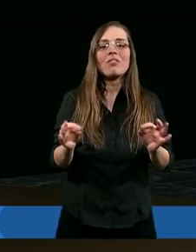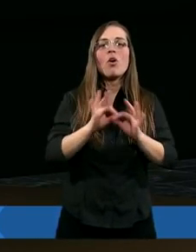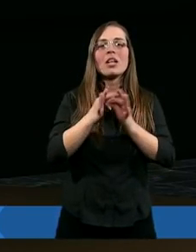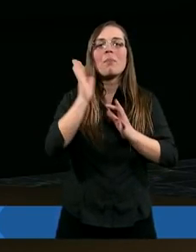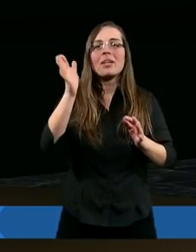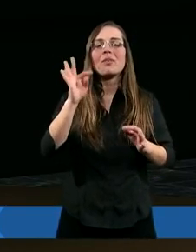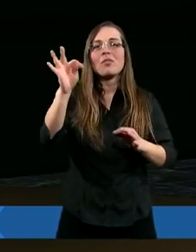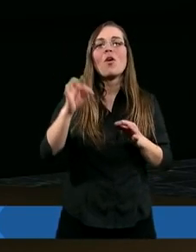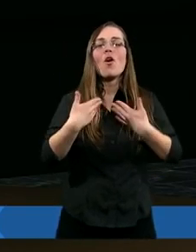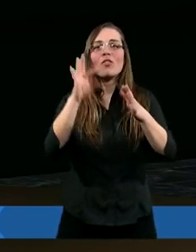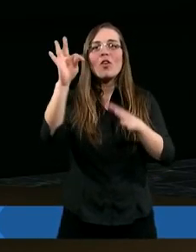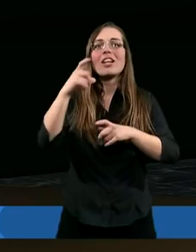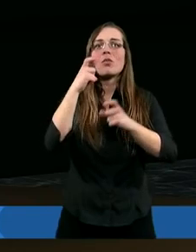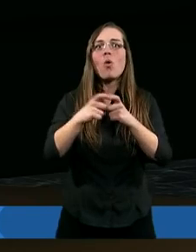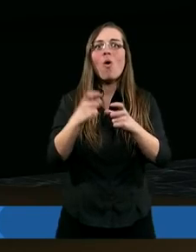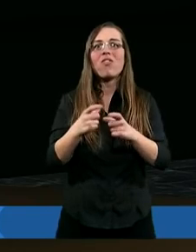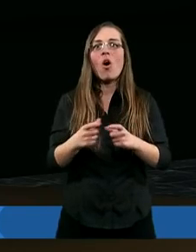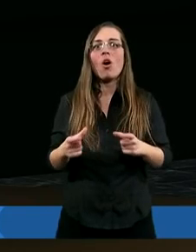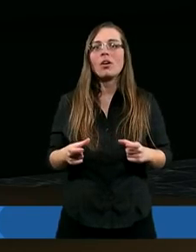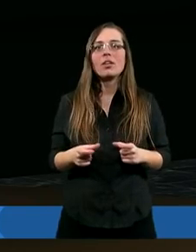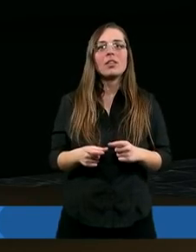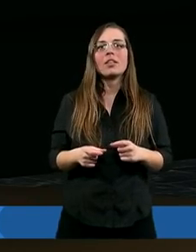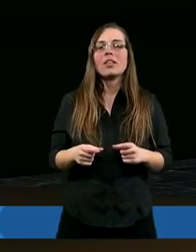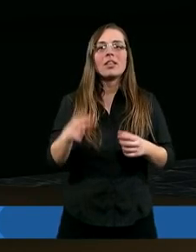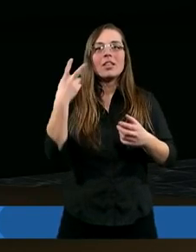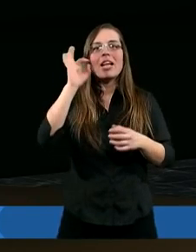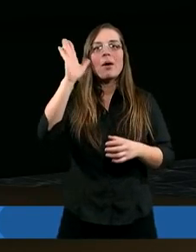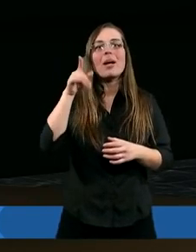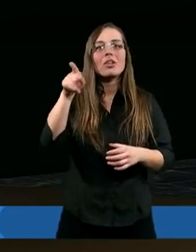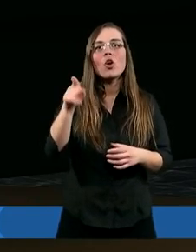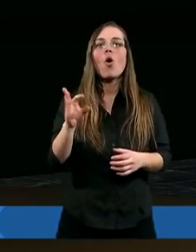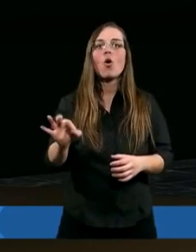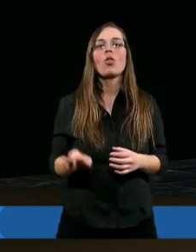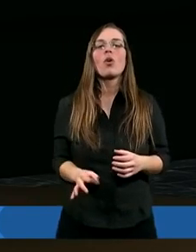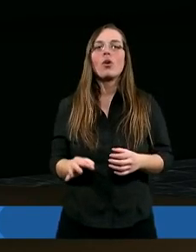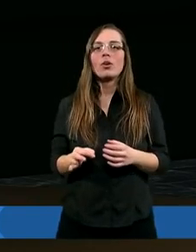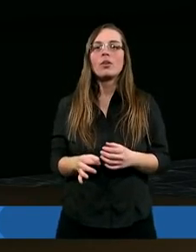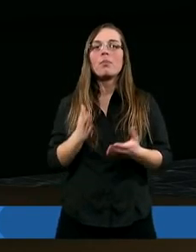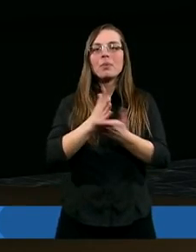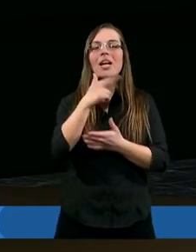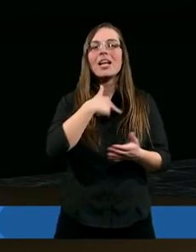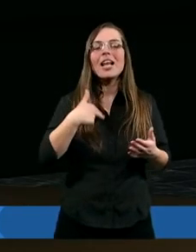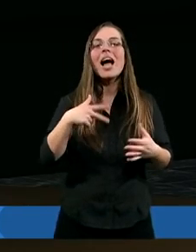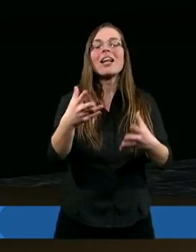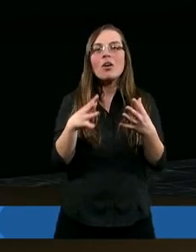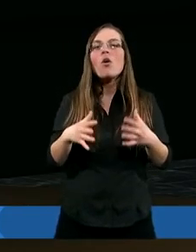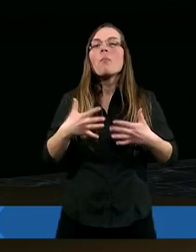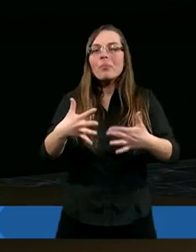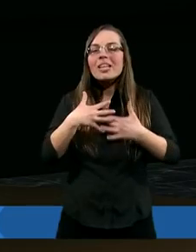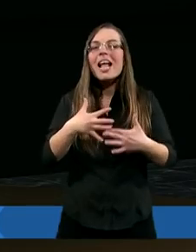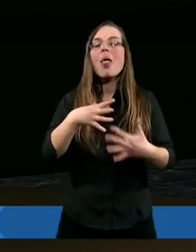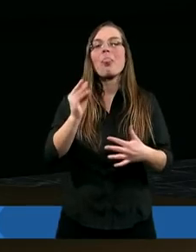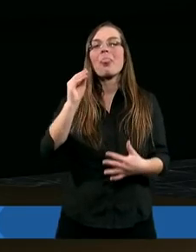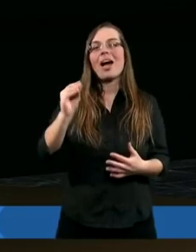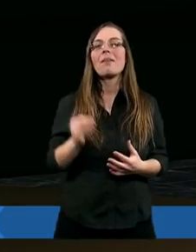będziemy otwierać Twoje Słowo. Niech będzie ono przez nas przyjęte